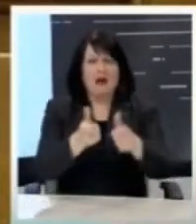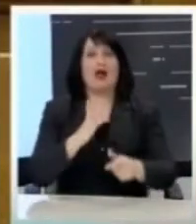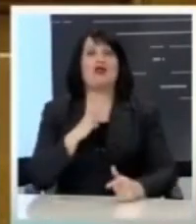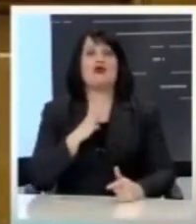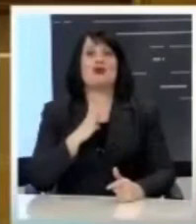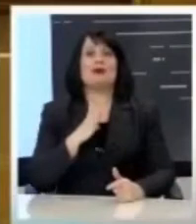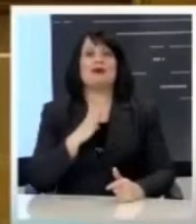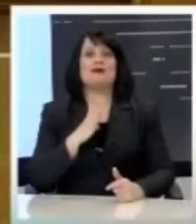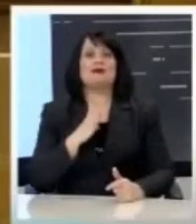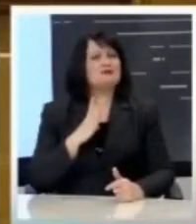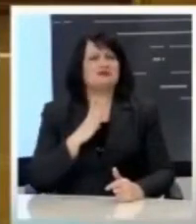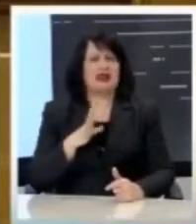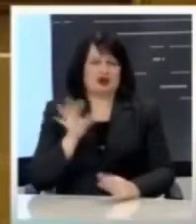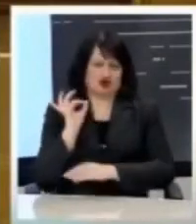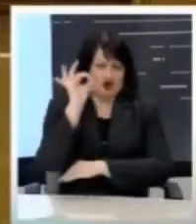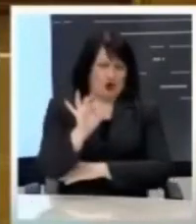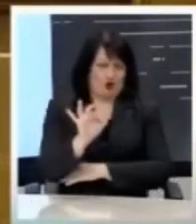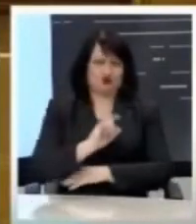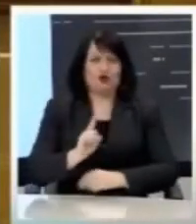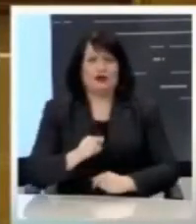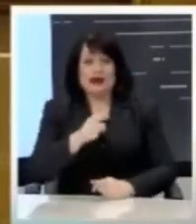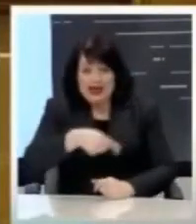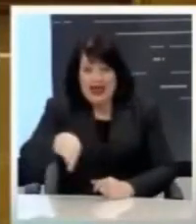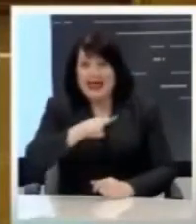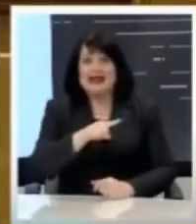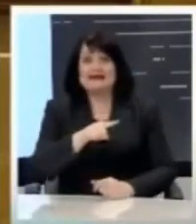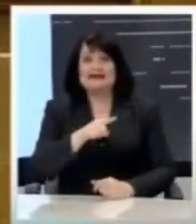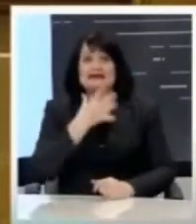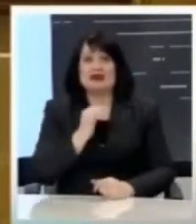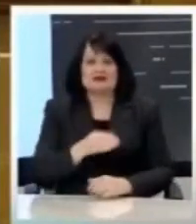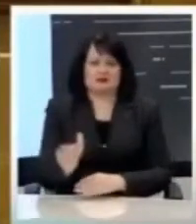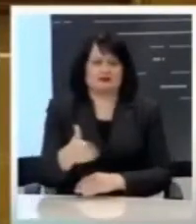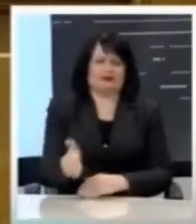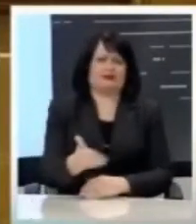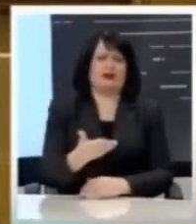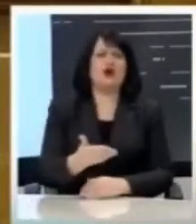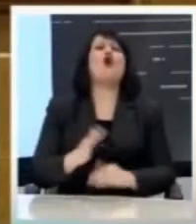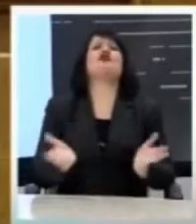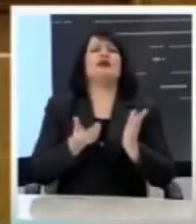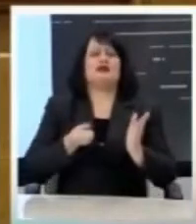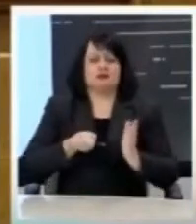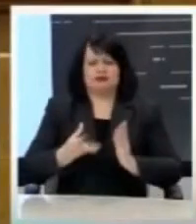δεν ήταν το ζητούμενο. Εσείς κάνατε επιχειρήσεις σκούπα, όποιον πάρει ο χάρος,